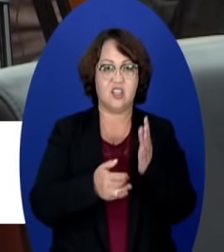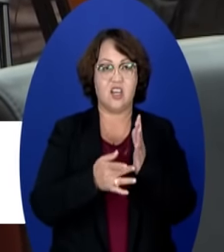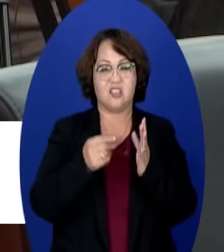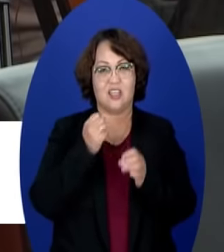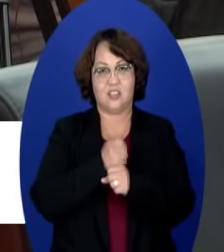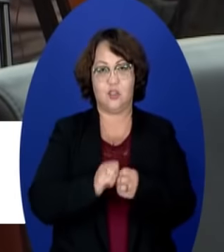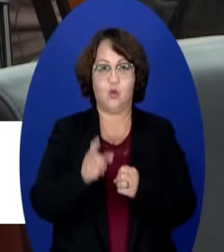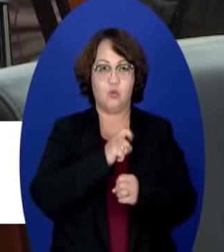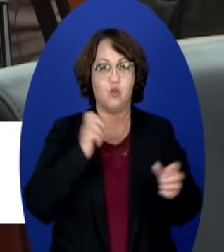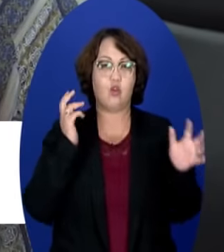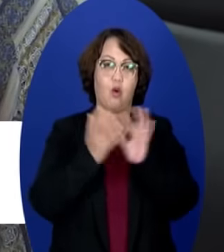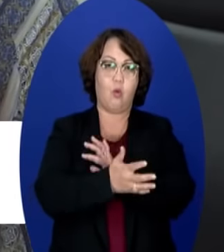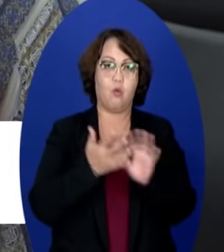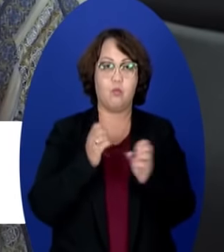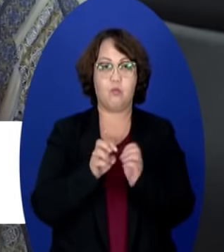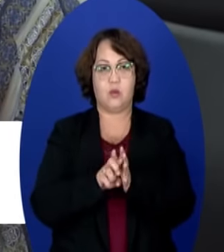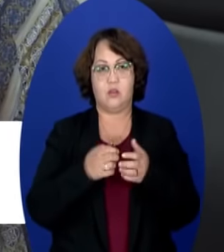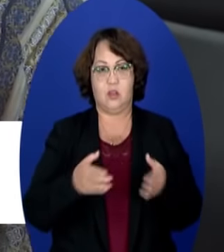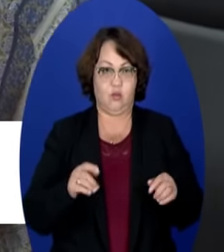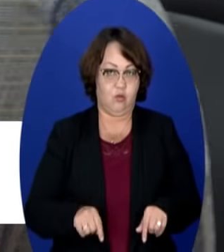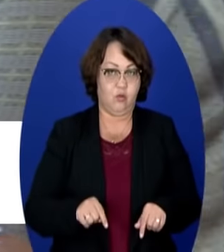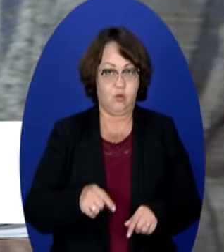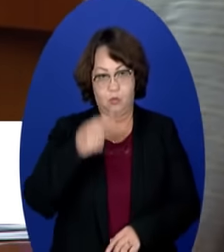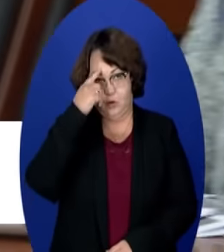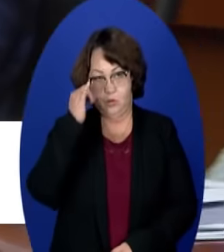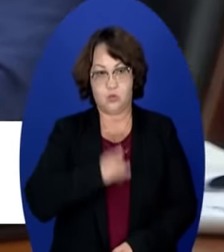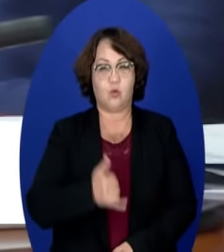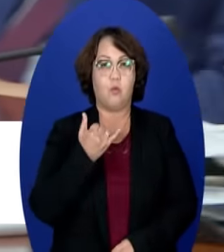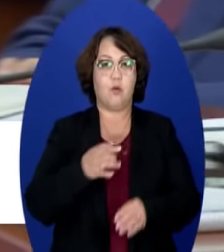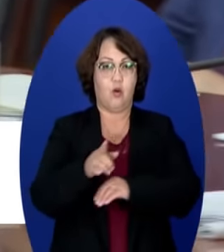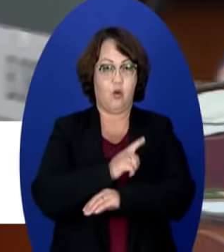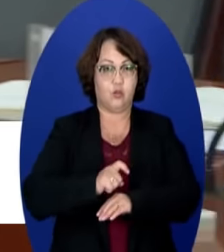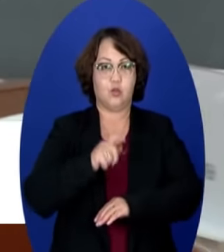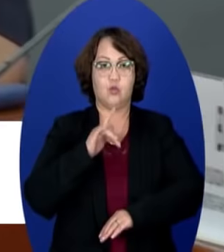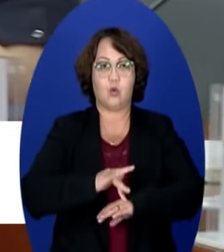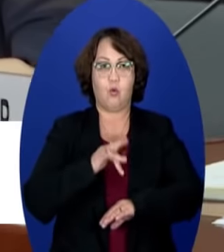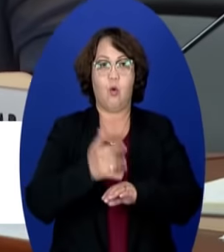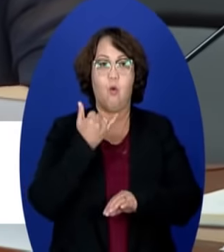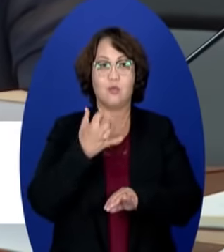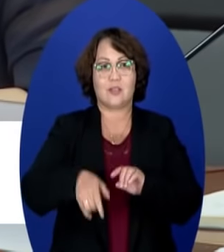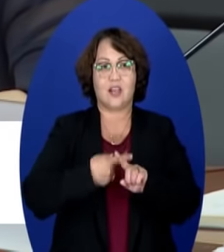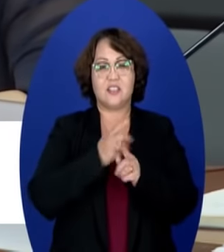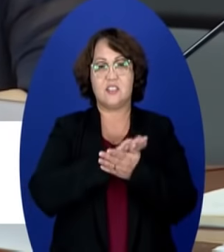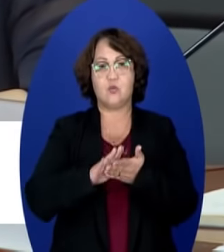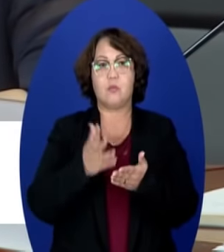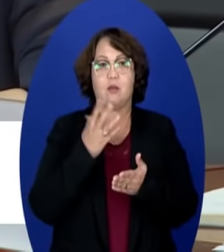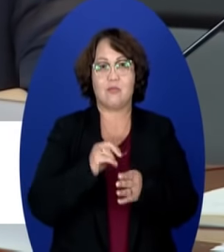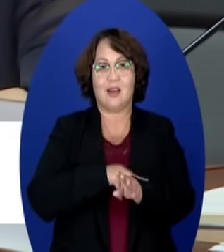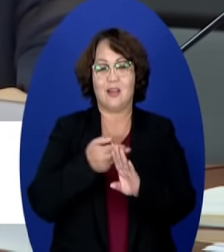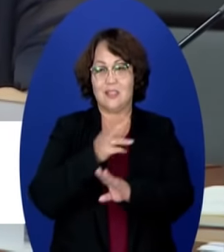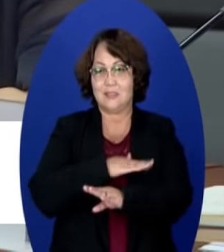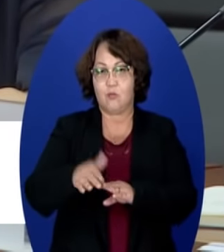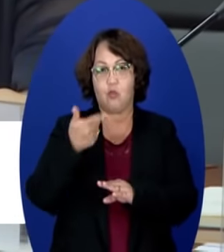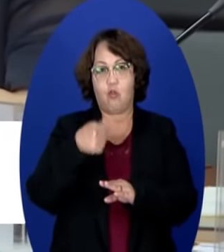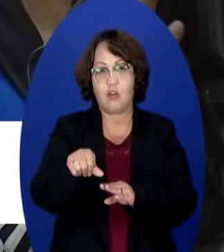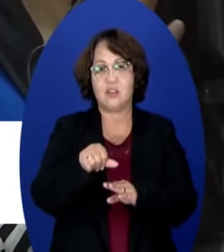харилцан зорчих боломжтой болж байна. Өнөөдрийн байдлаар манай улсад Улаанбаатар хотын төв цэвэрлэх байгууламж, тархны зам, голлох хилийн бомбтууд